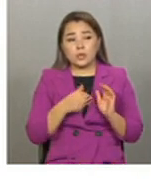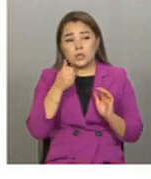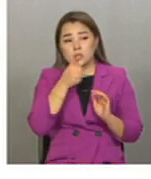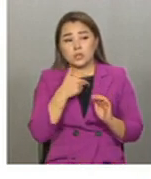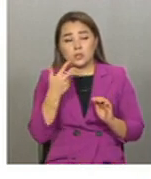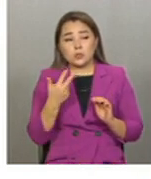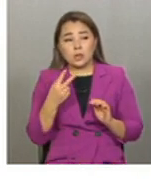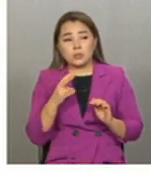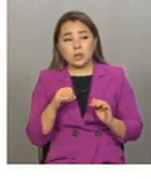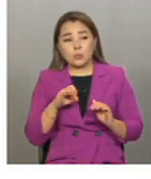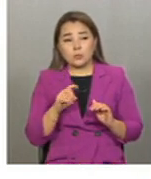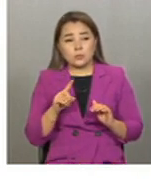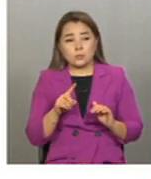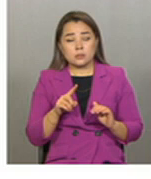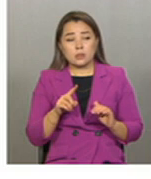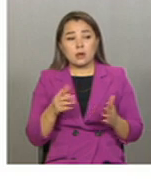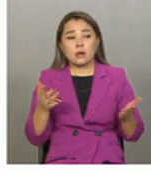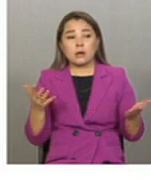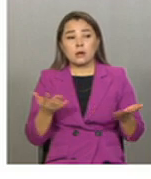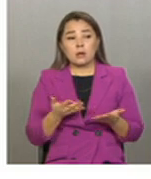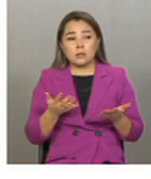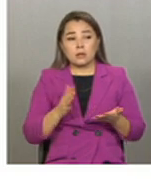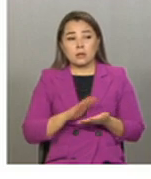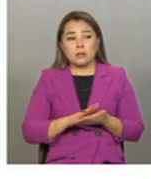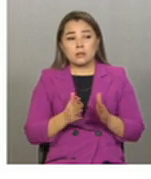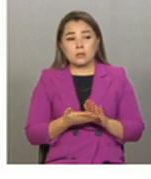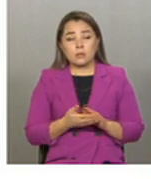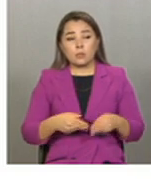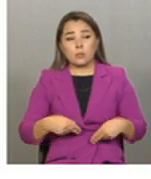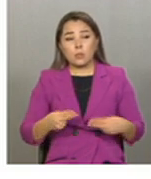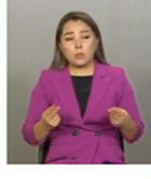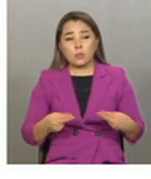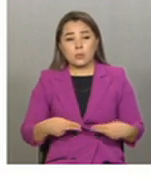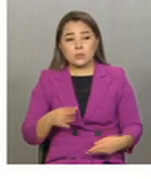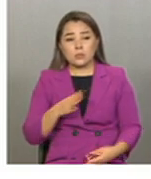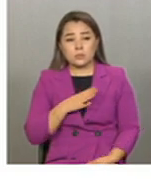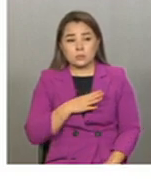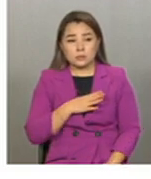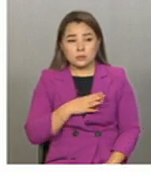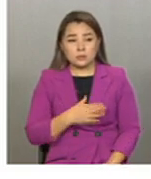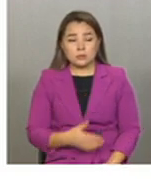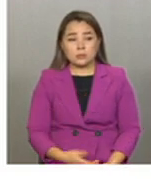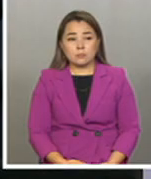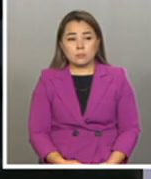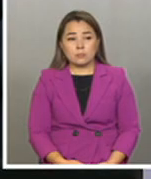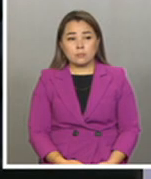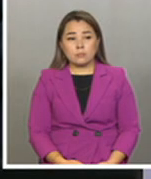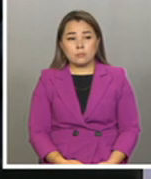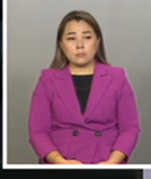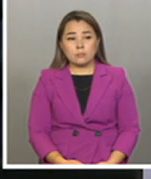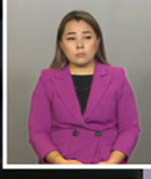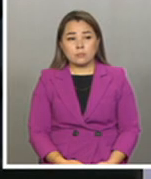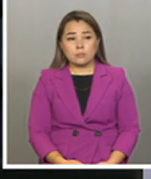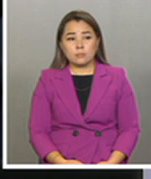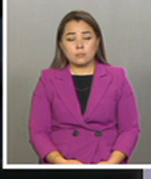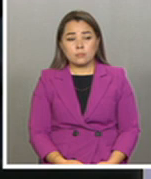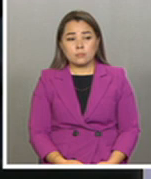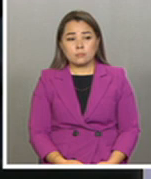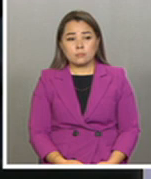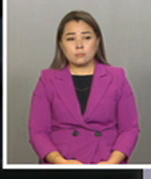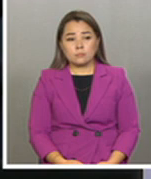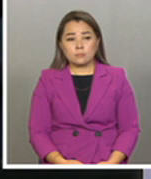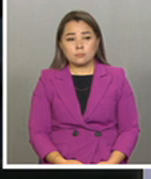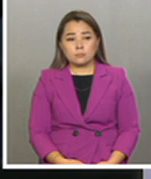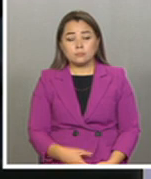1918 жылғы 3-ші наурызда қандай келісімге қол қойылды? Бұл өте